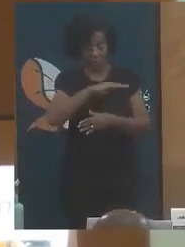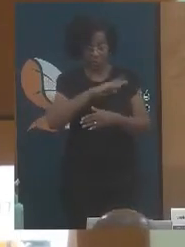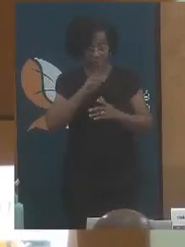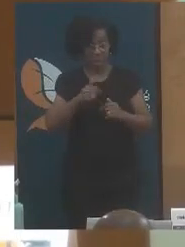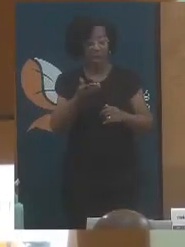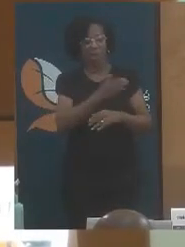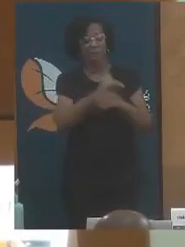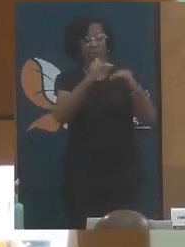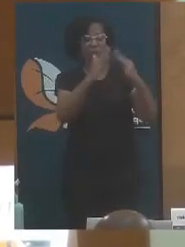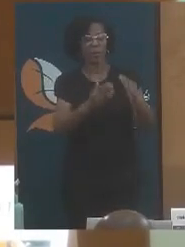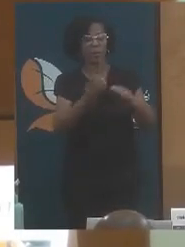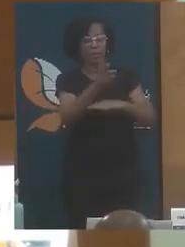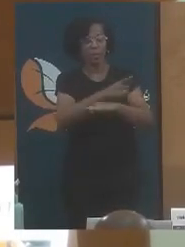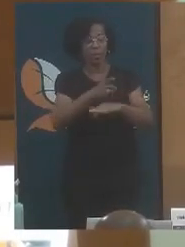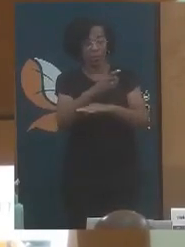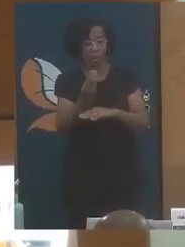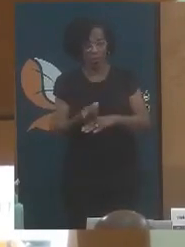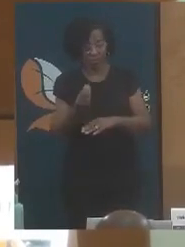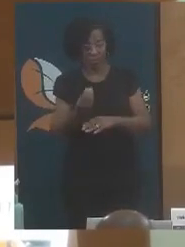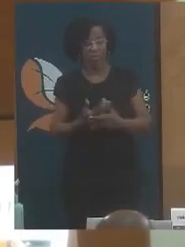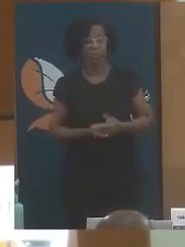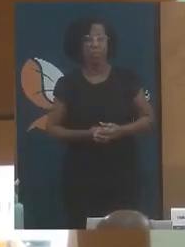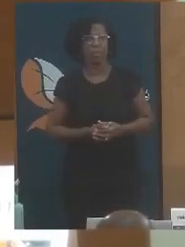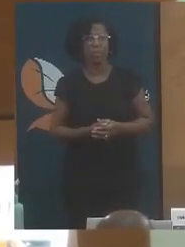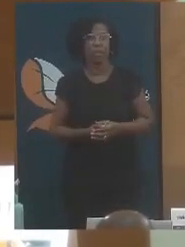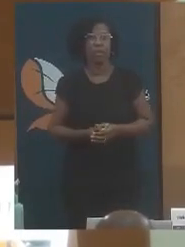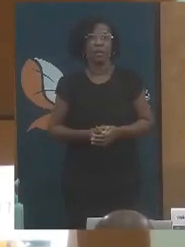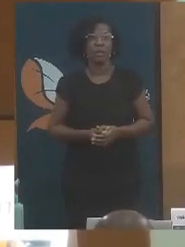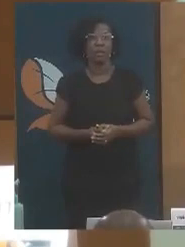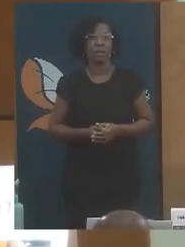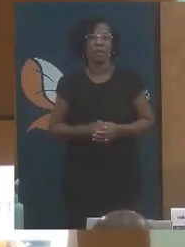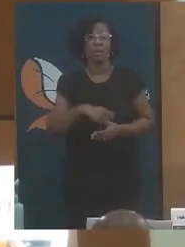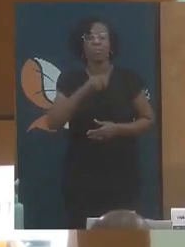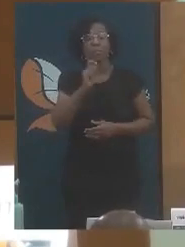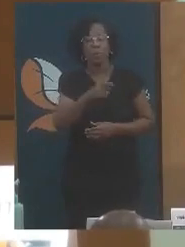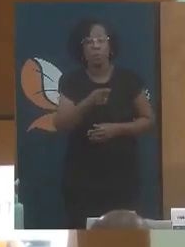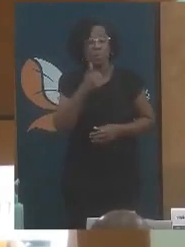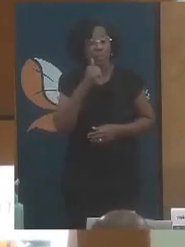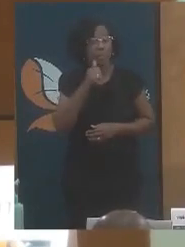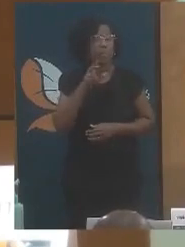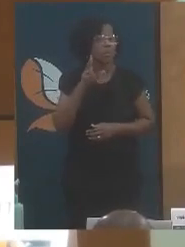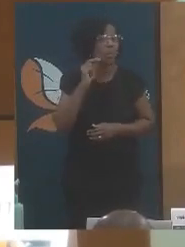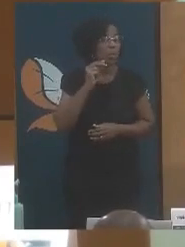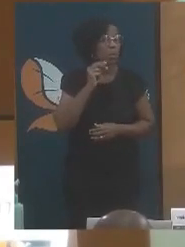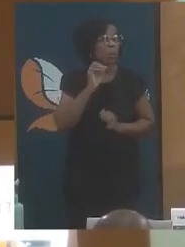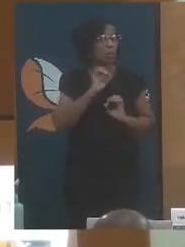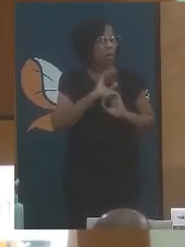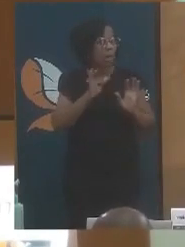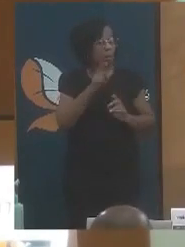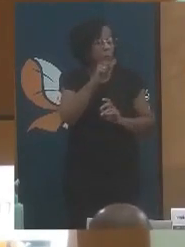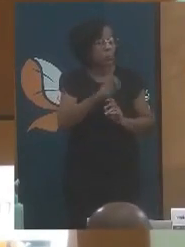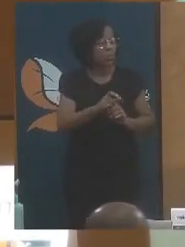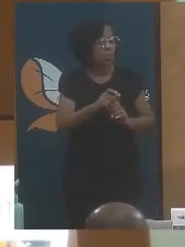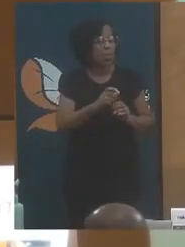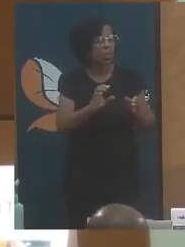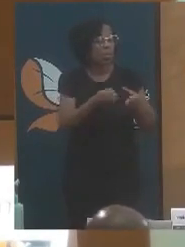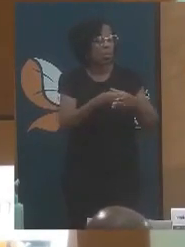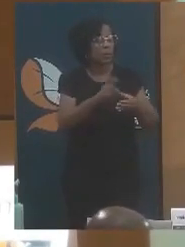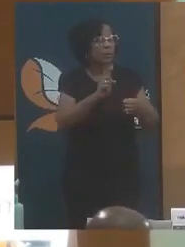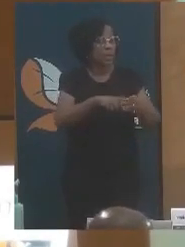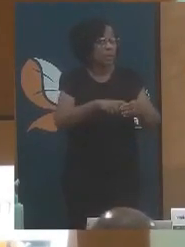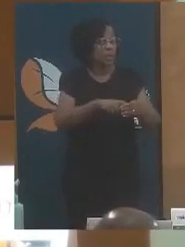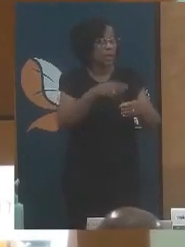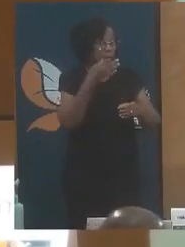départemental de l'enfance. Hier, là, bon, si j'entends bien ce que disent les délégués syndicaux, on ne leur donne pas